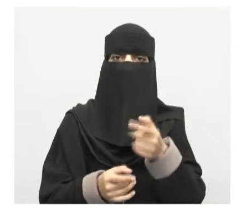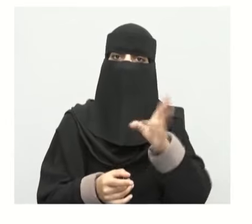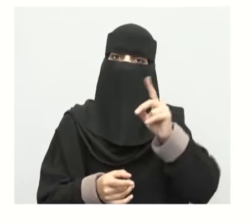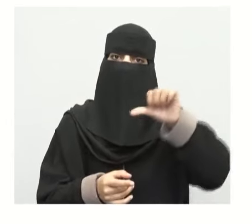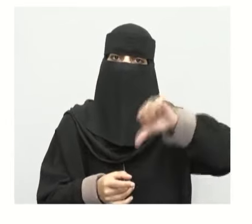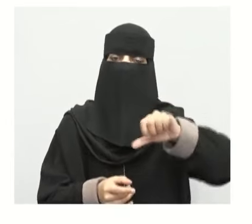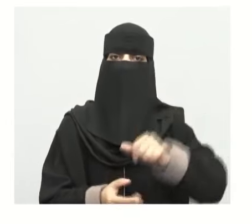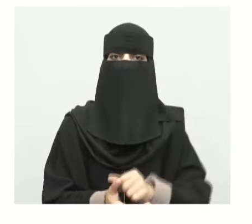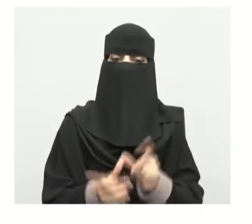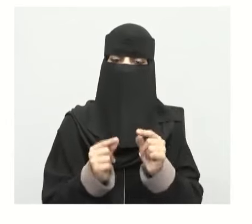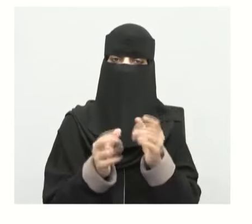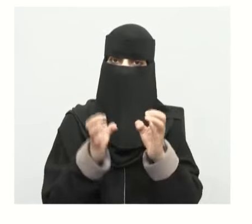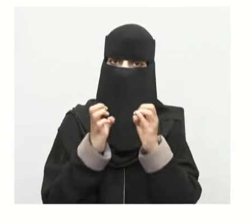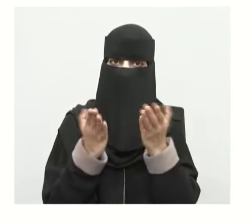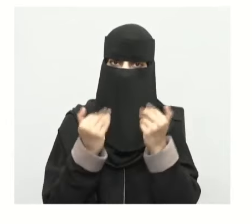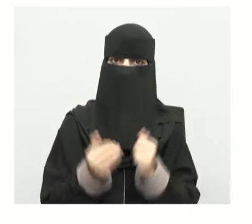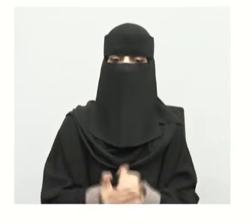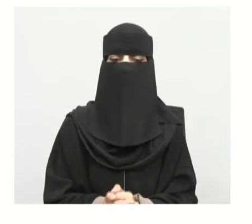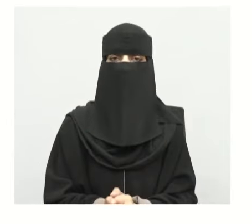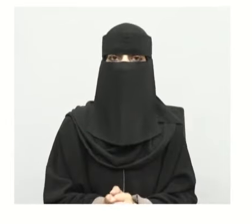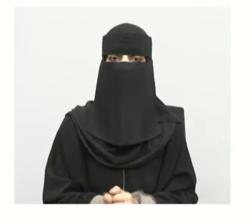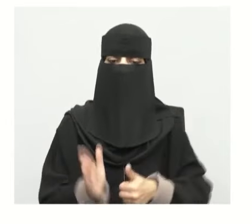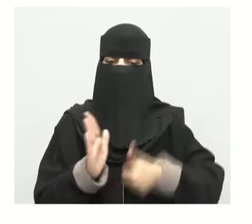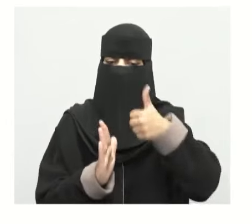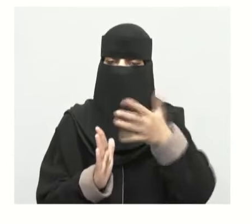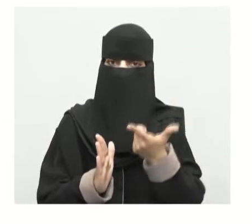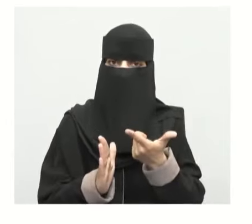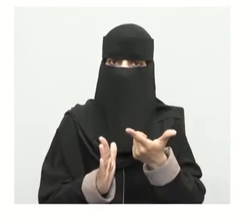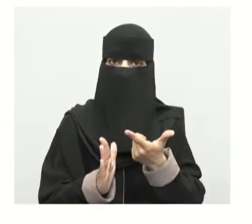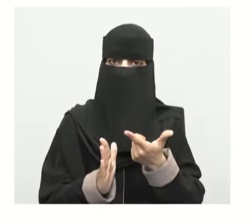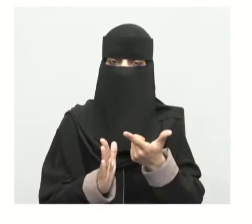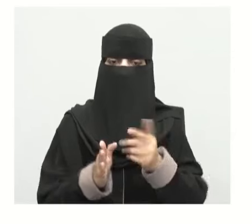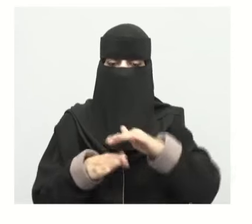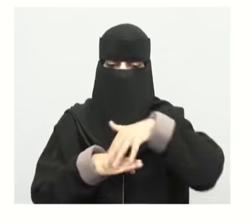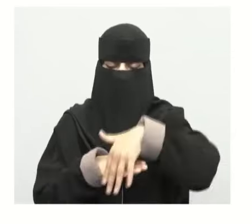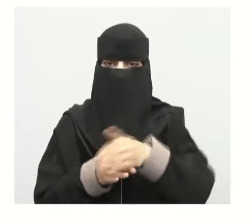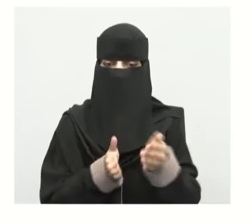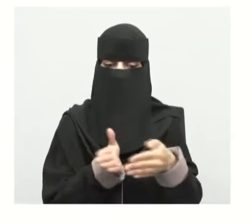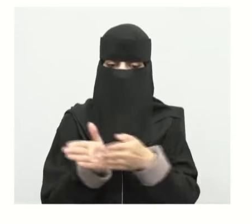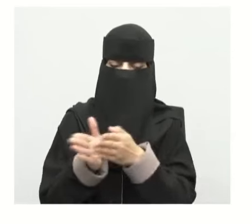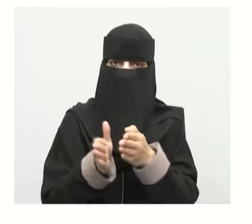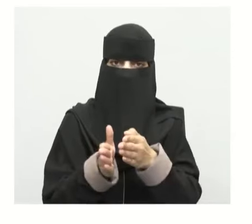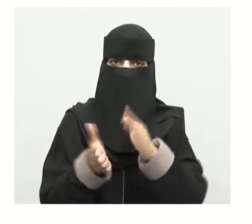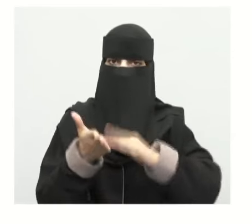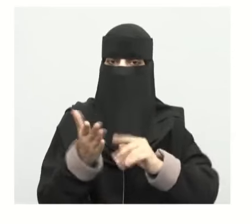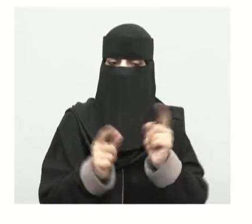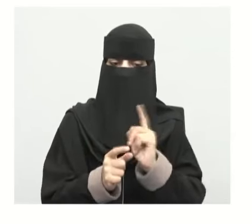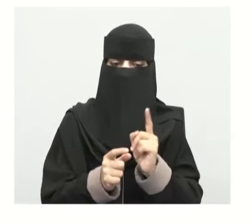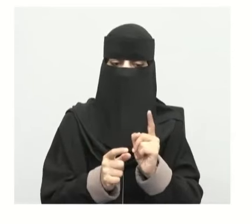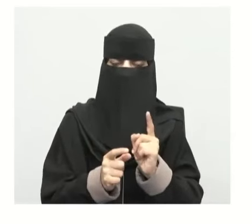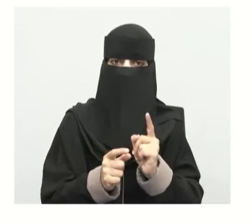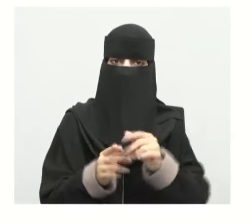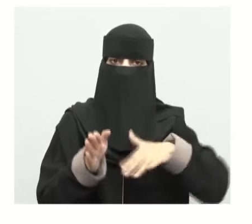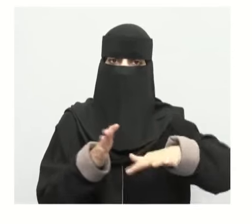والاسوا ممتاز الافضل بالهضاب بالسهول غير الوعره